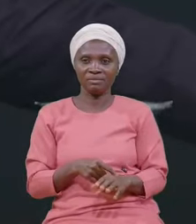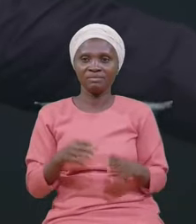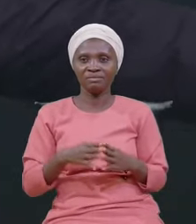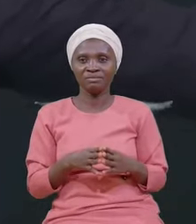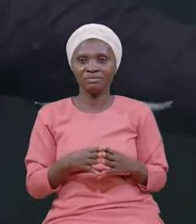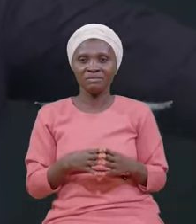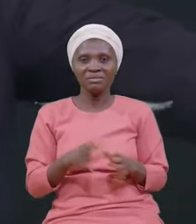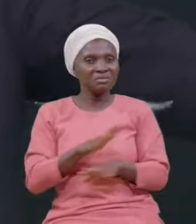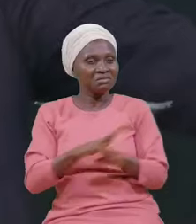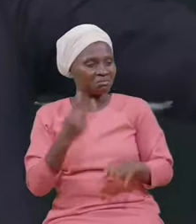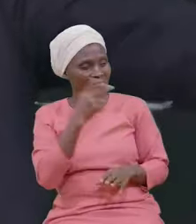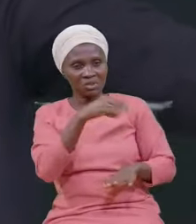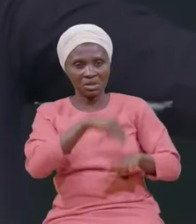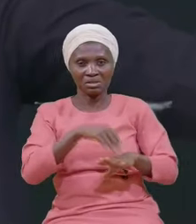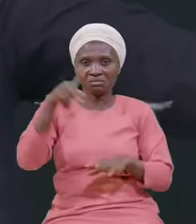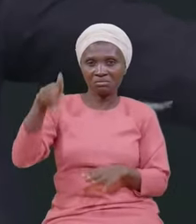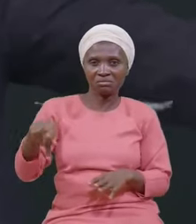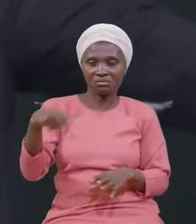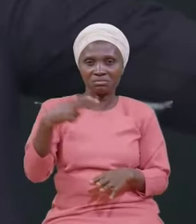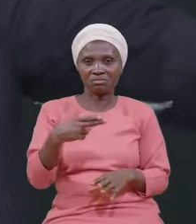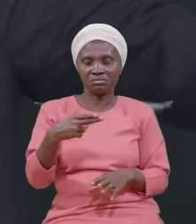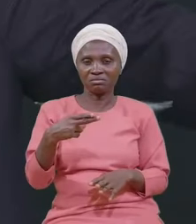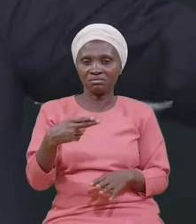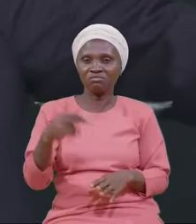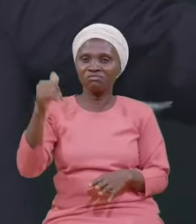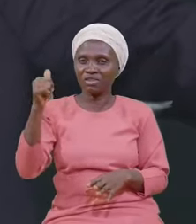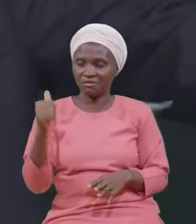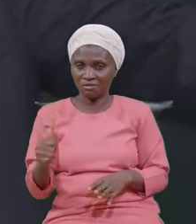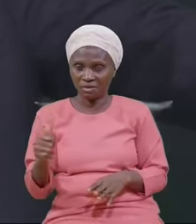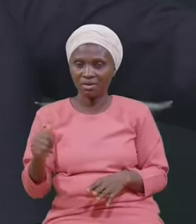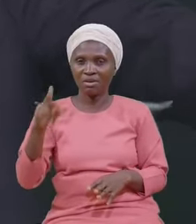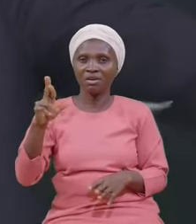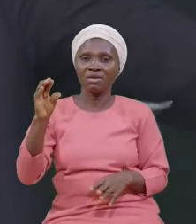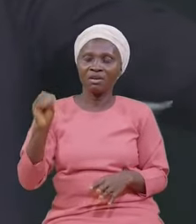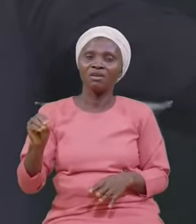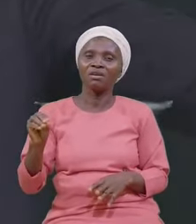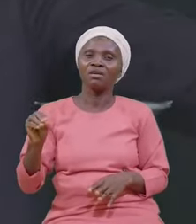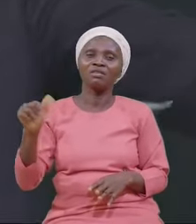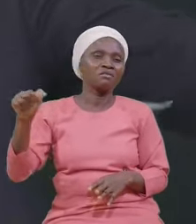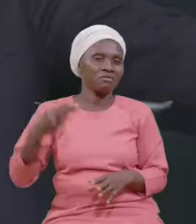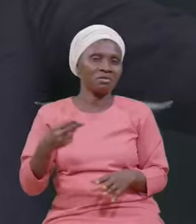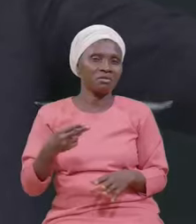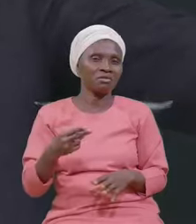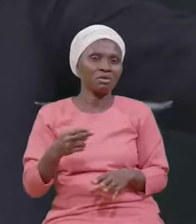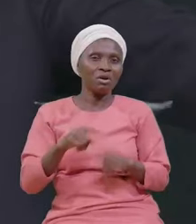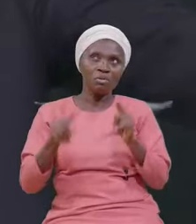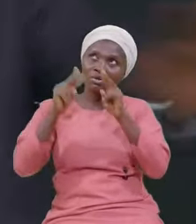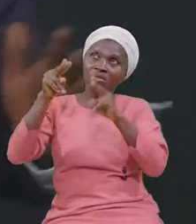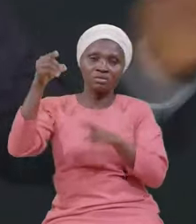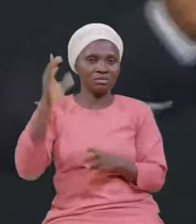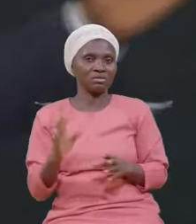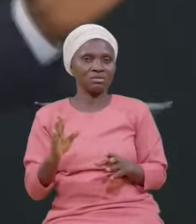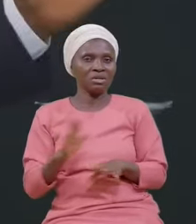il ne voyait pas Pharaon, il voyait l'invisible. Devant les magiciens, il ne voyait pas les magiciens, il